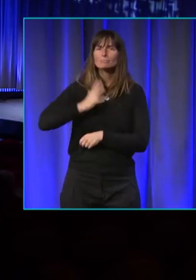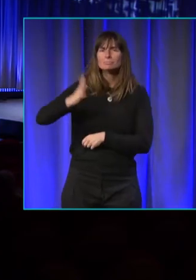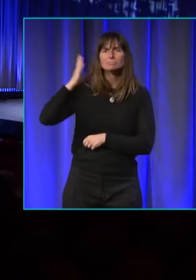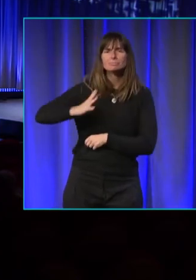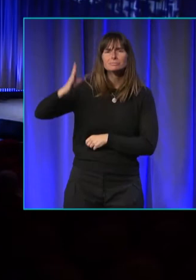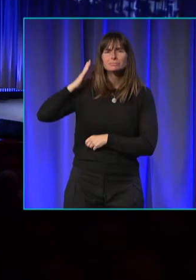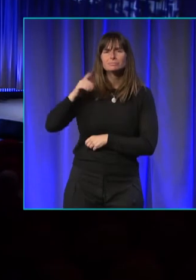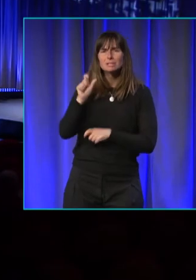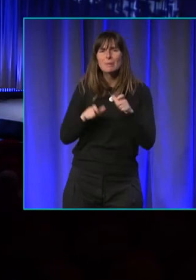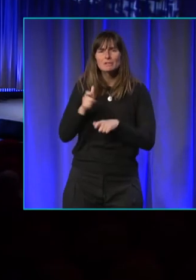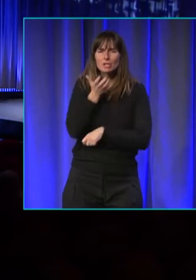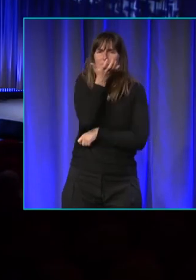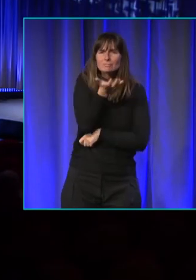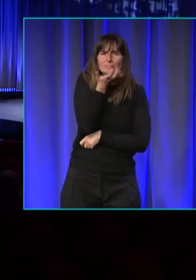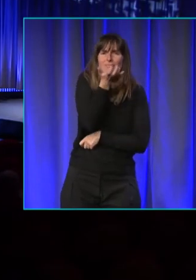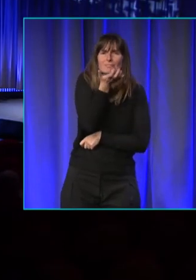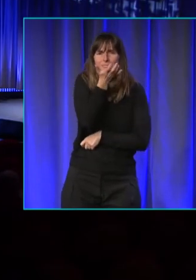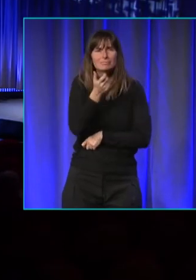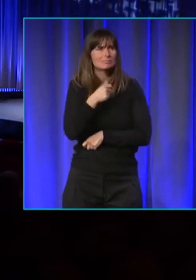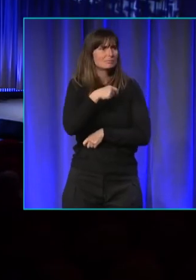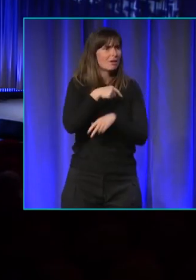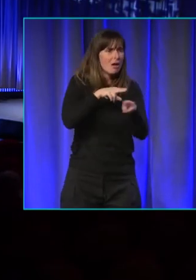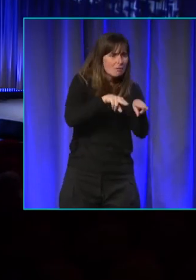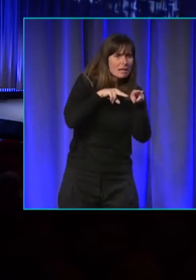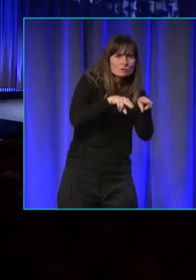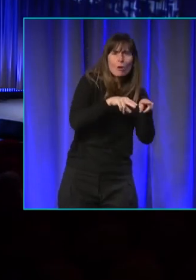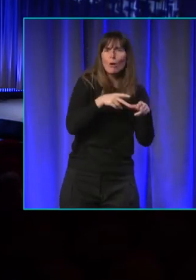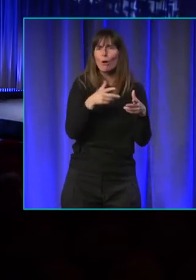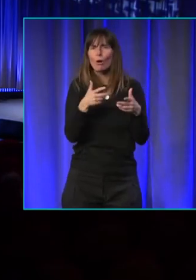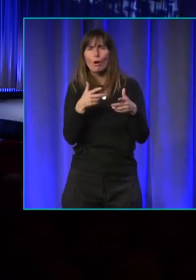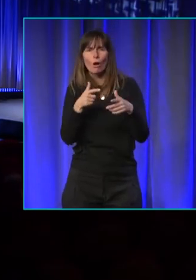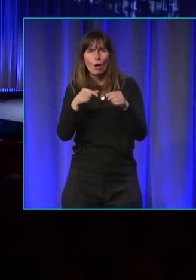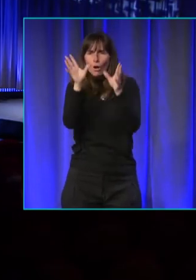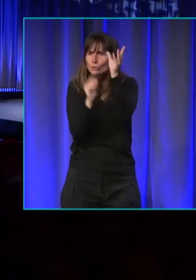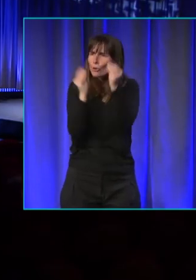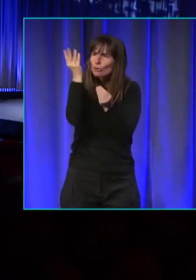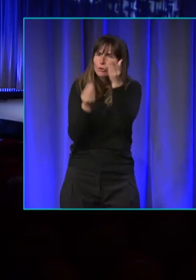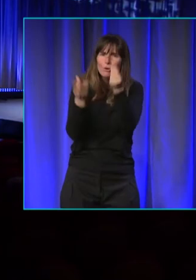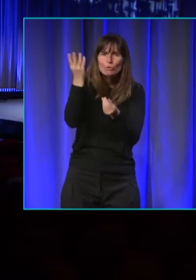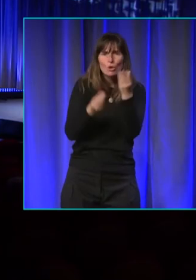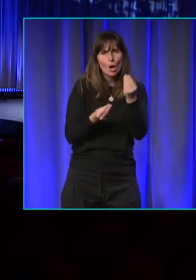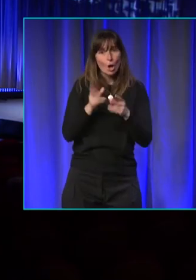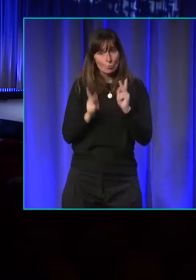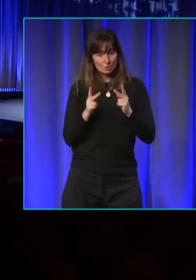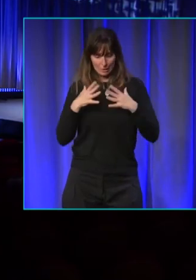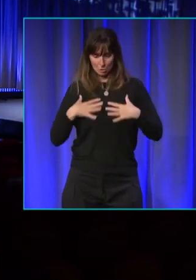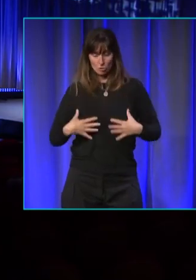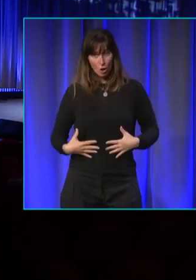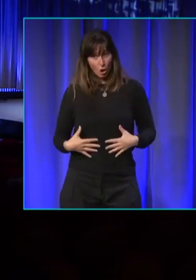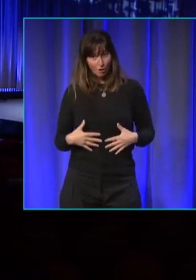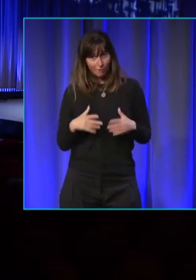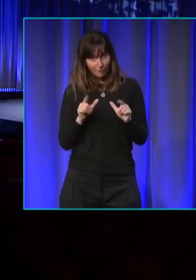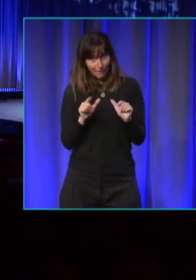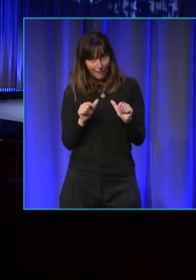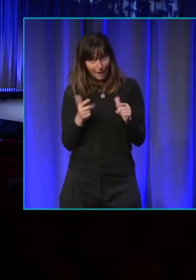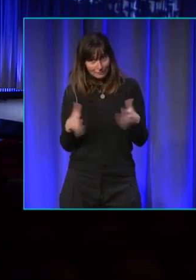est-ce que ça avait une utilité que cette physiologie existe déjà, je suppose. Oui,